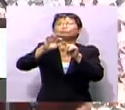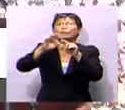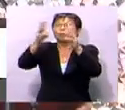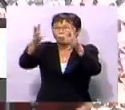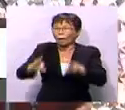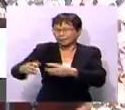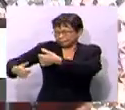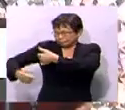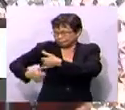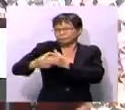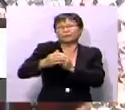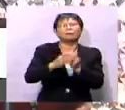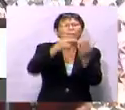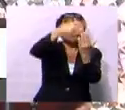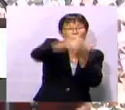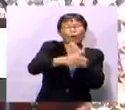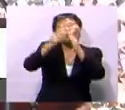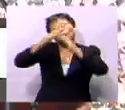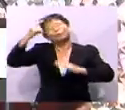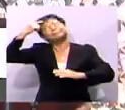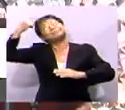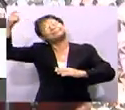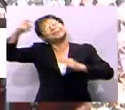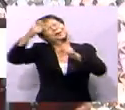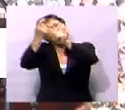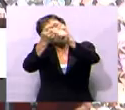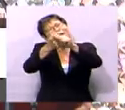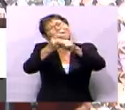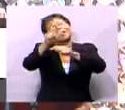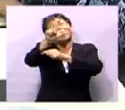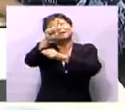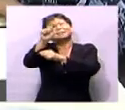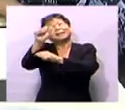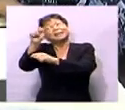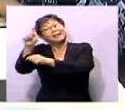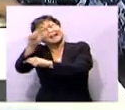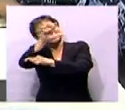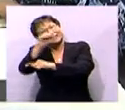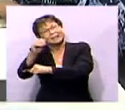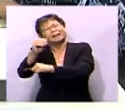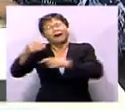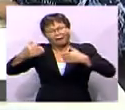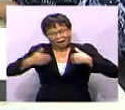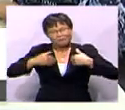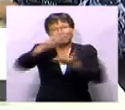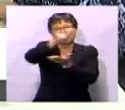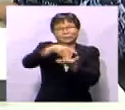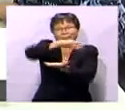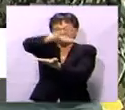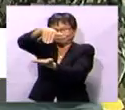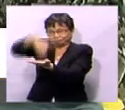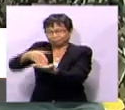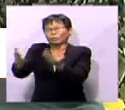ATM, inisiatif rumah idaman yang dibina oleh Lembaga Tabung Angkatan Tentera serta pengwujudan pusat sehenti